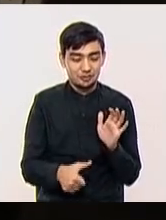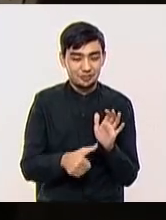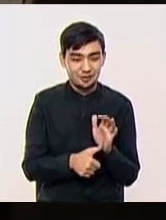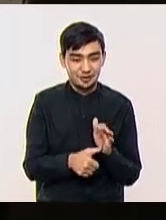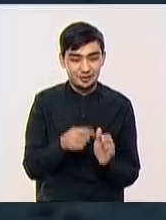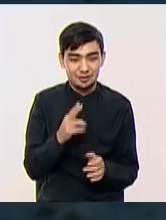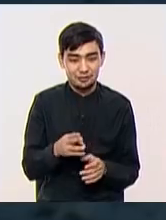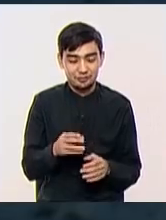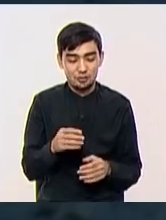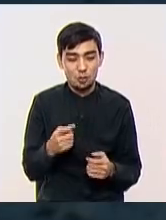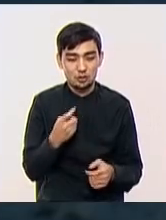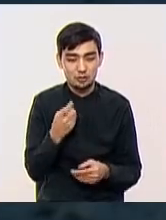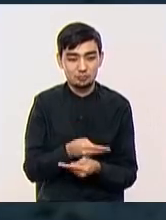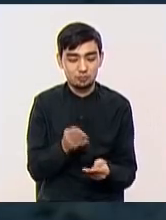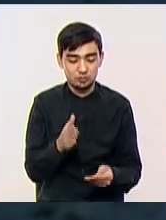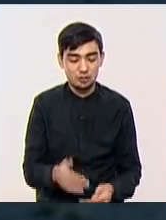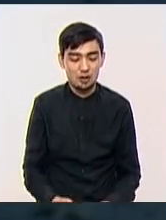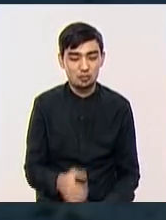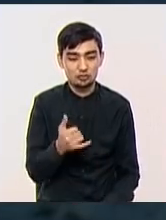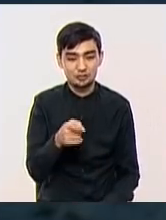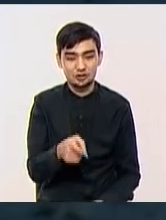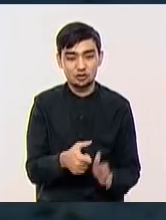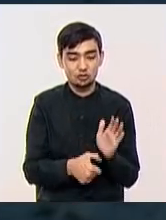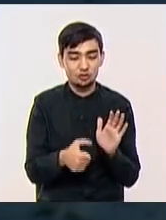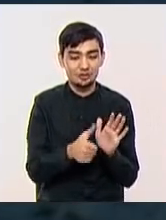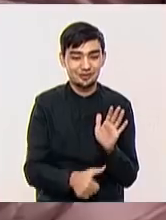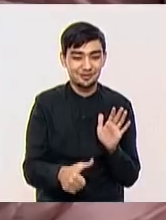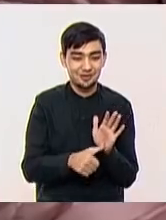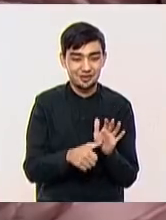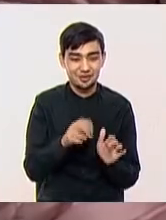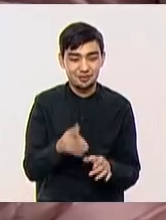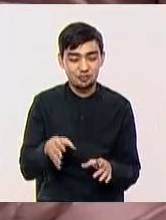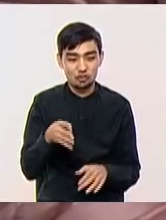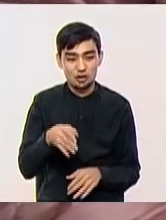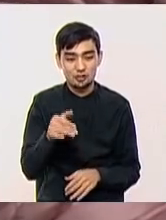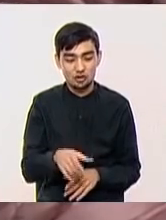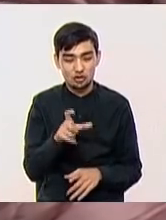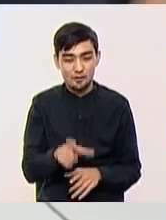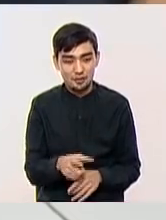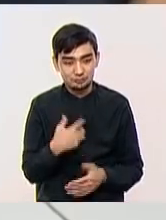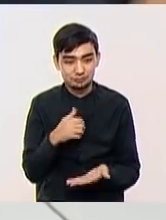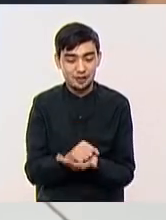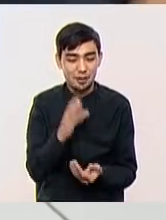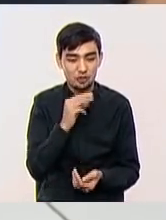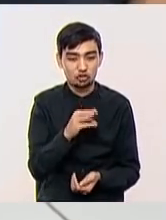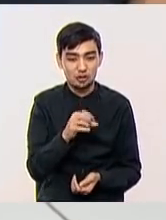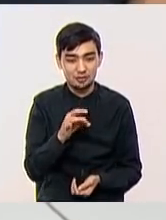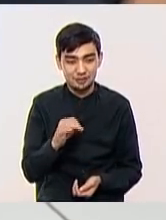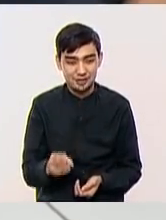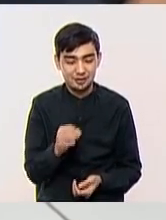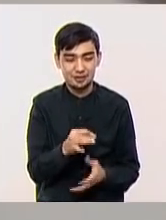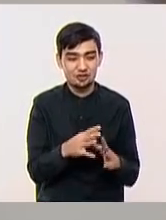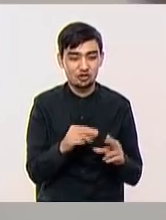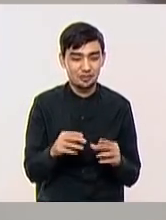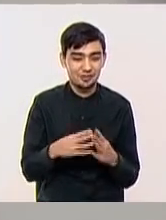иелеріне беріледі. Қазірдің өзінде осы 1666 пәтерге 4000-ға жуық адам үмітті. Енді шаңырақ және бақытты